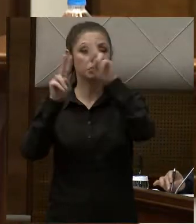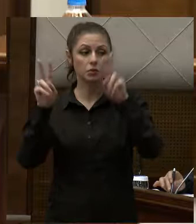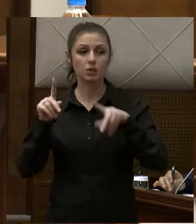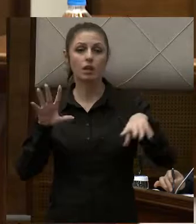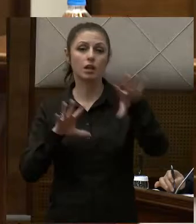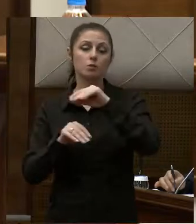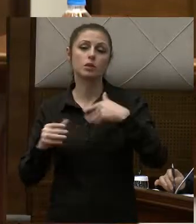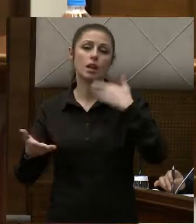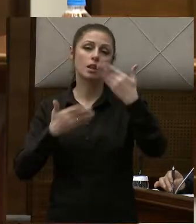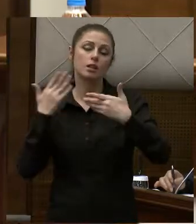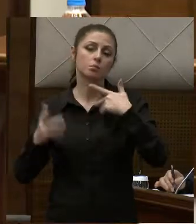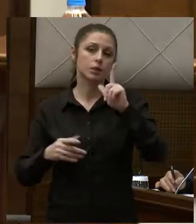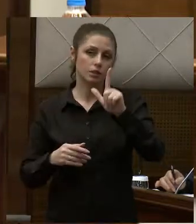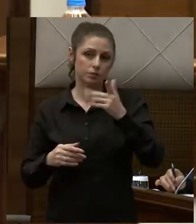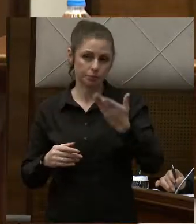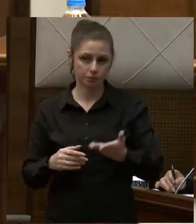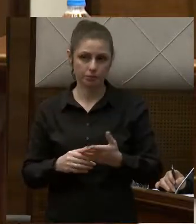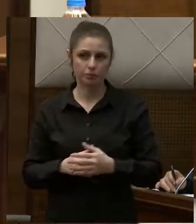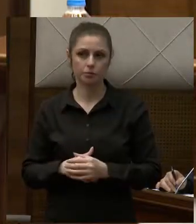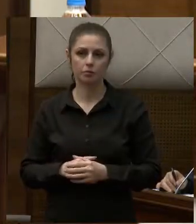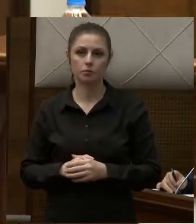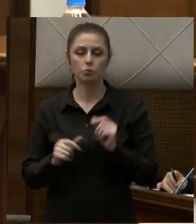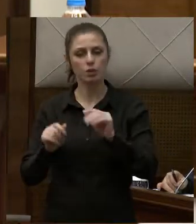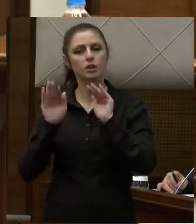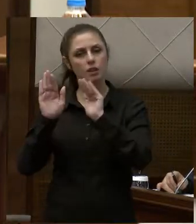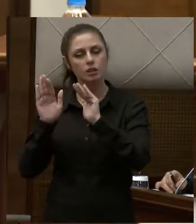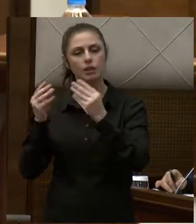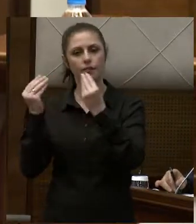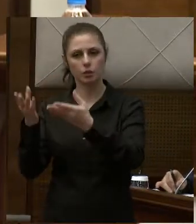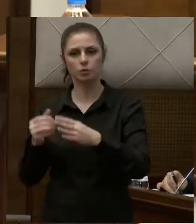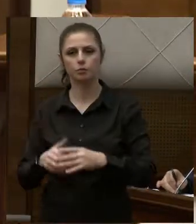Bunu yapılıyorsa da doğru bir şeydir. Desteklemek lazım, destekliyoruz.